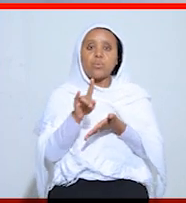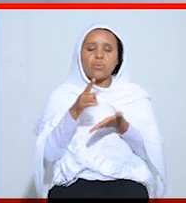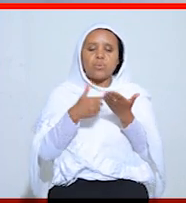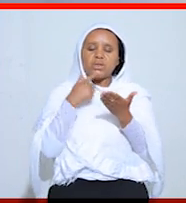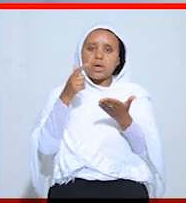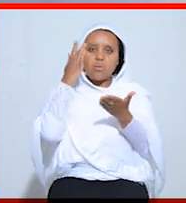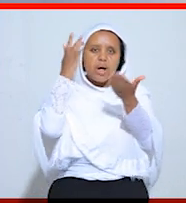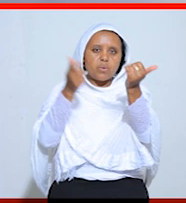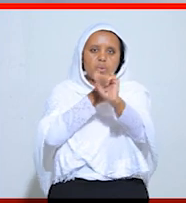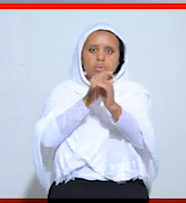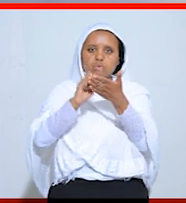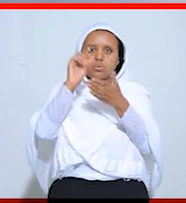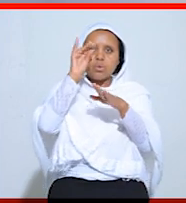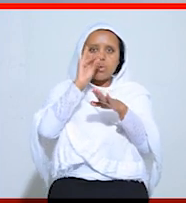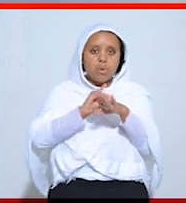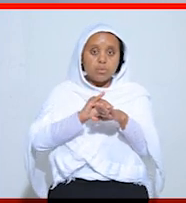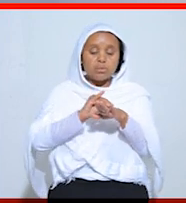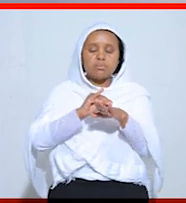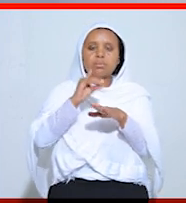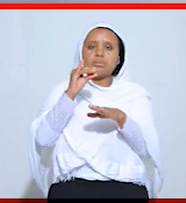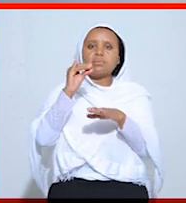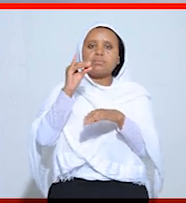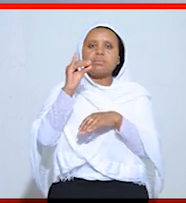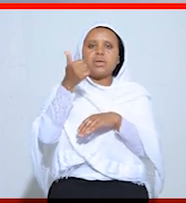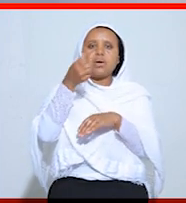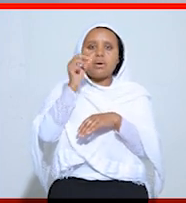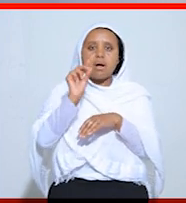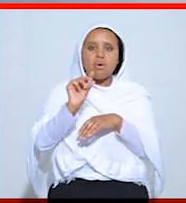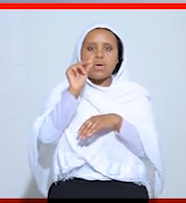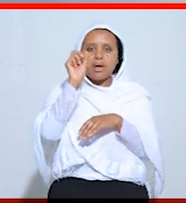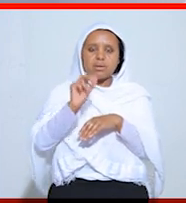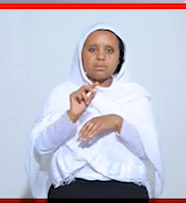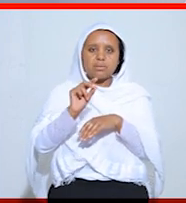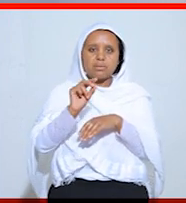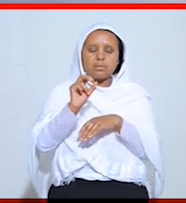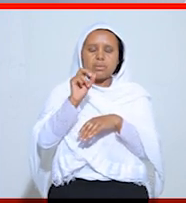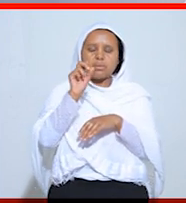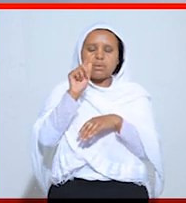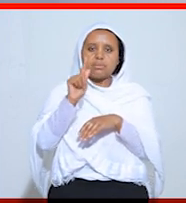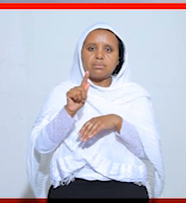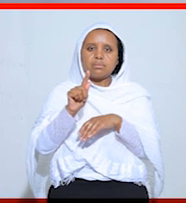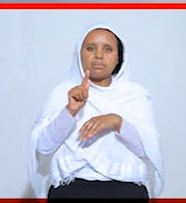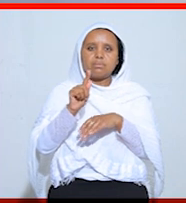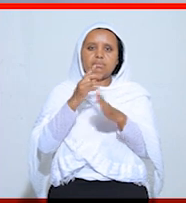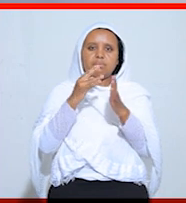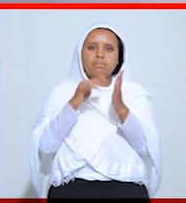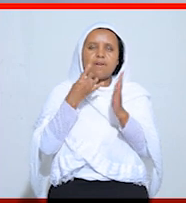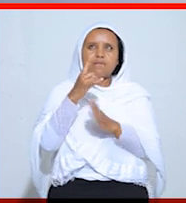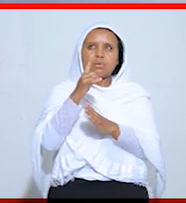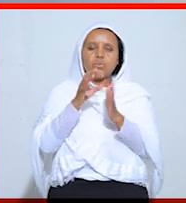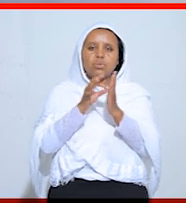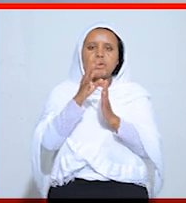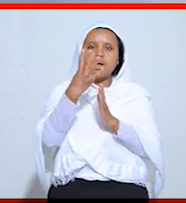ነውና ለዚያ ነው ሐዋርያው ቅዱስ ጳውሎስም በዚህ በዕብራውያን መልእክቱ ላይ ዕብራውያን ምዕራፍ 1